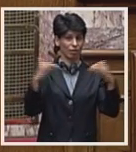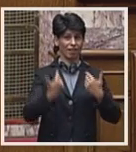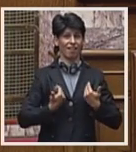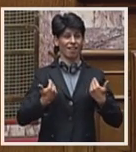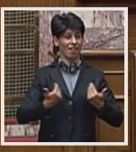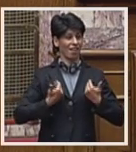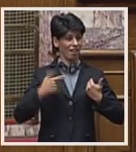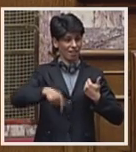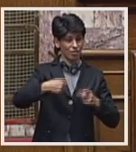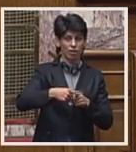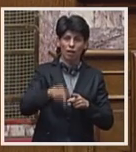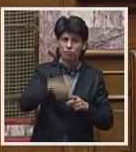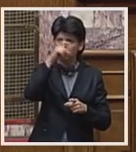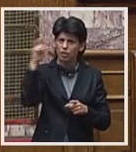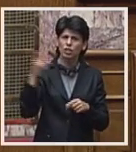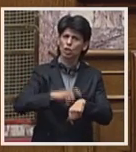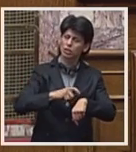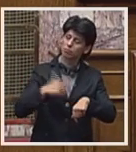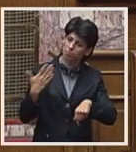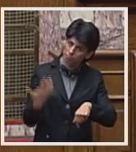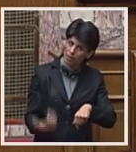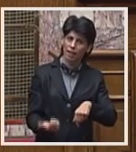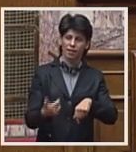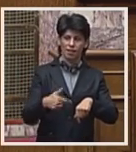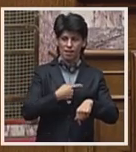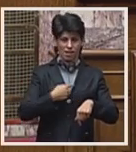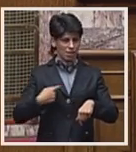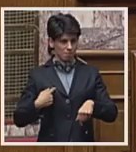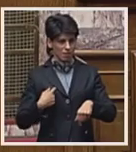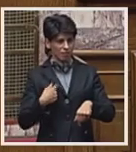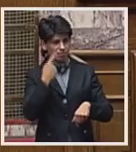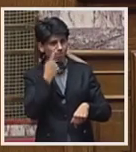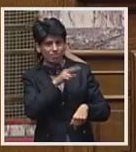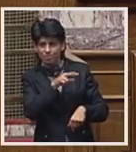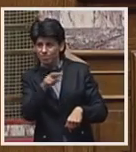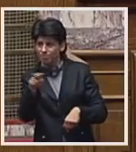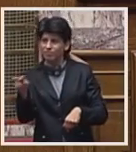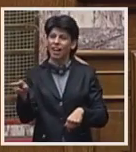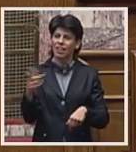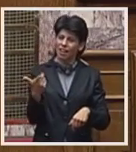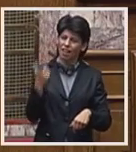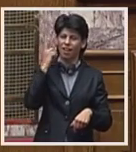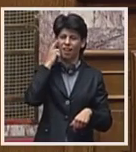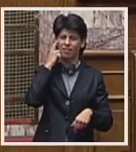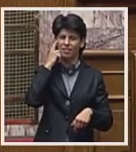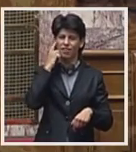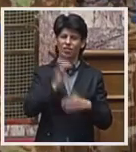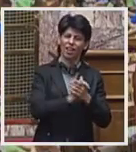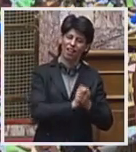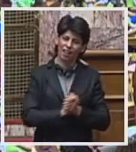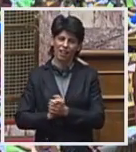τόσο νέων στην Ελλάδα αυτή τη δύσκολη στιγμή είναι και για μας ένα δείγμα αλληλεγγύης προς τον ελληνικό